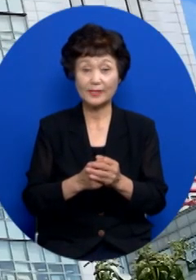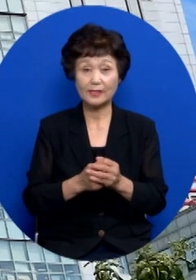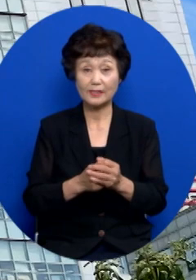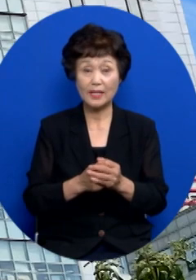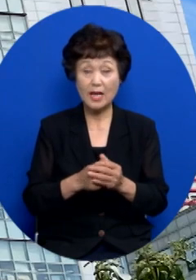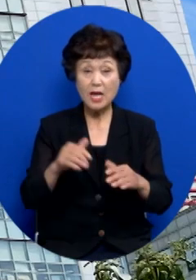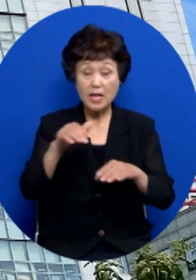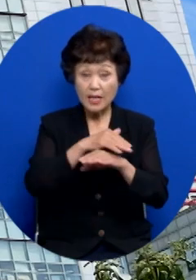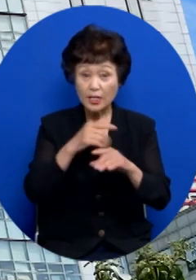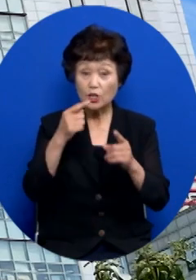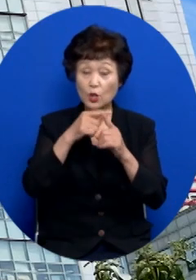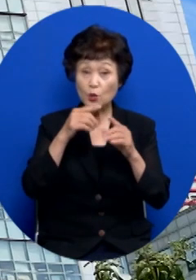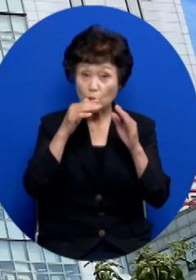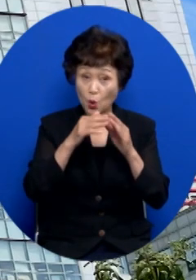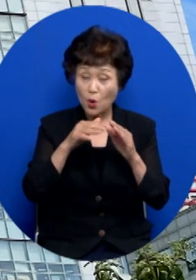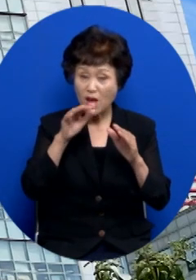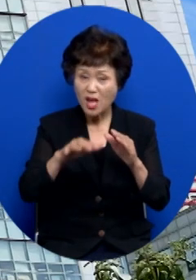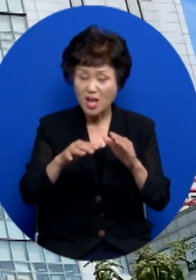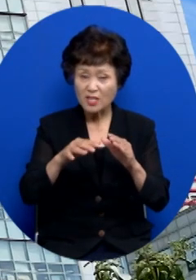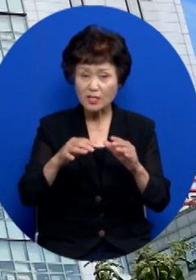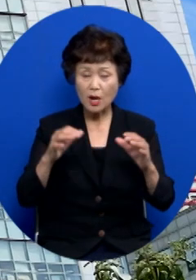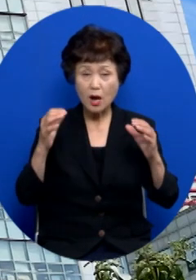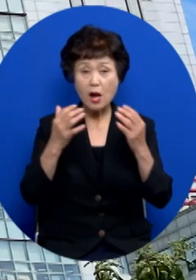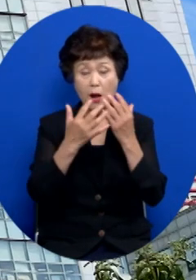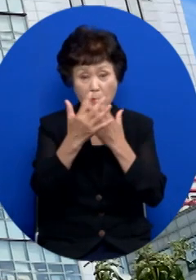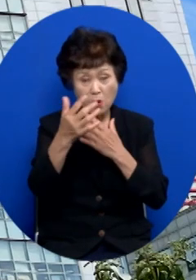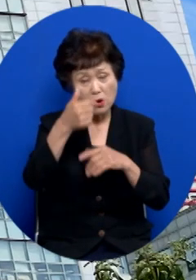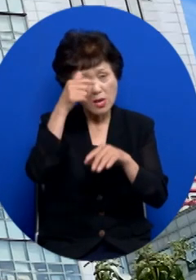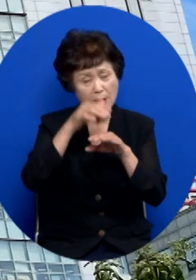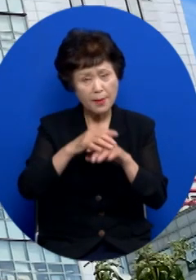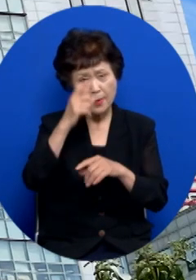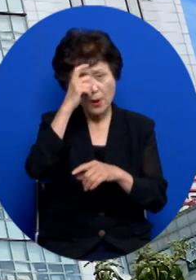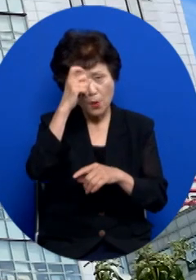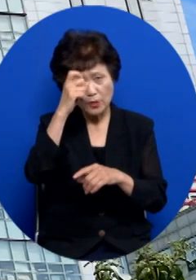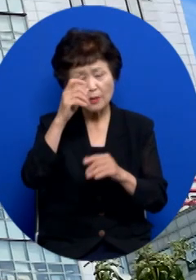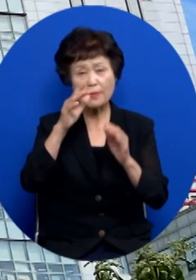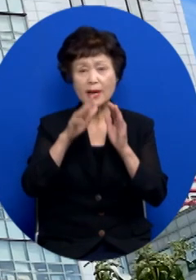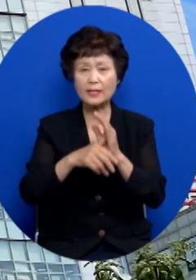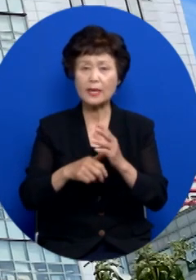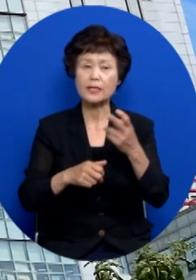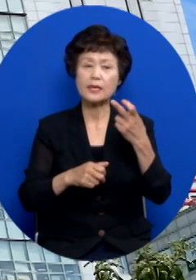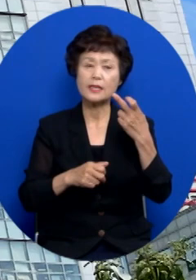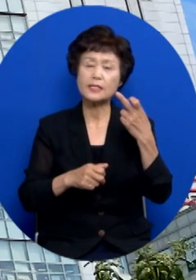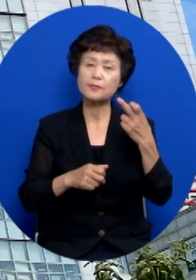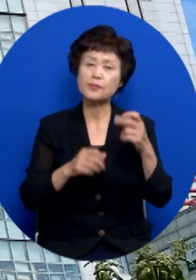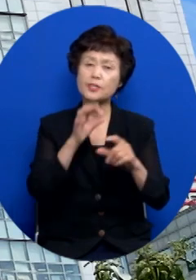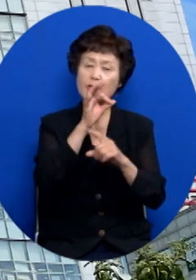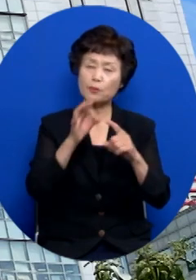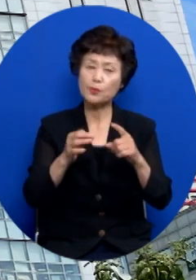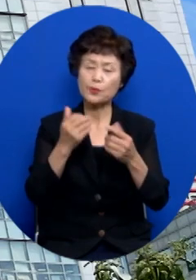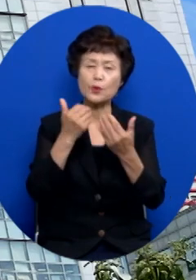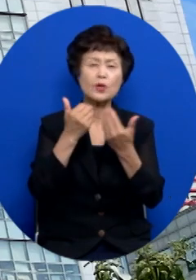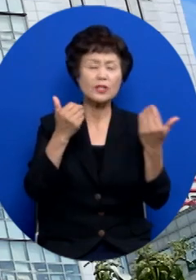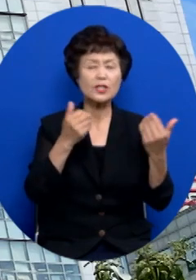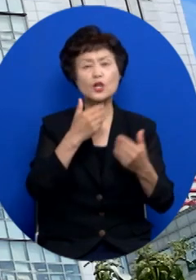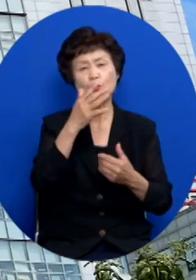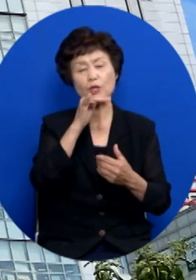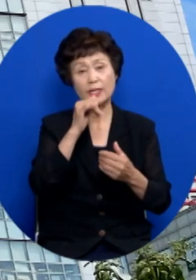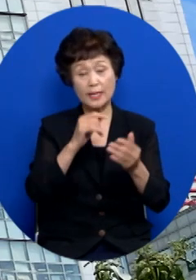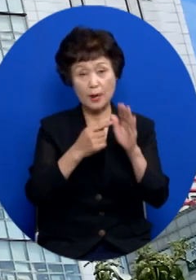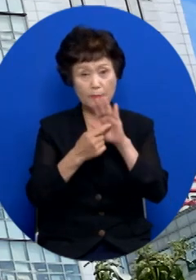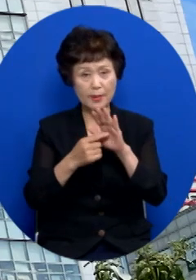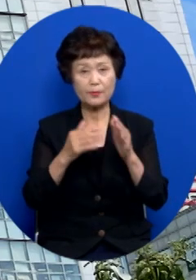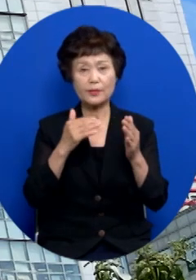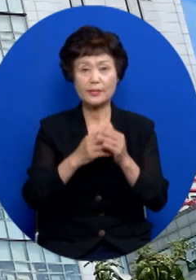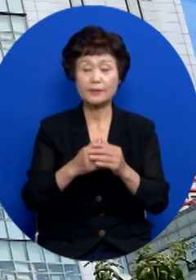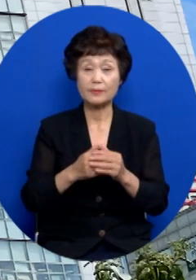출석하는 교회가 현장 예배만 고수할 경우 교인의 17%가 이탈할 가능성이 있다는 조사 결과가 나왔습니다. 모크데이터